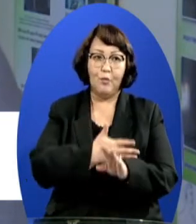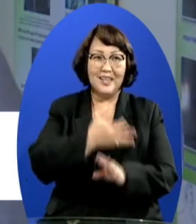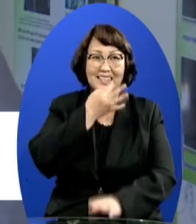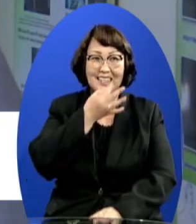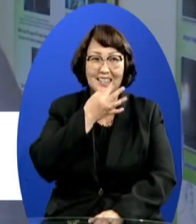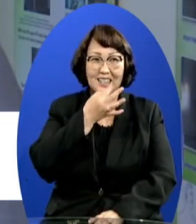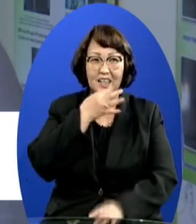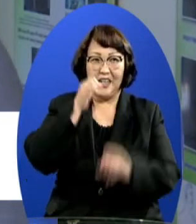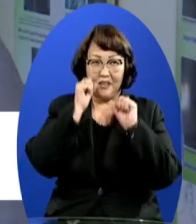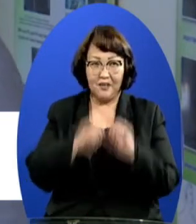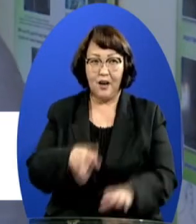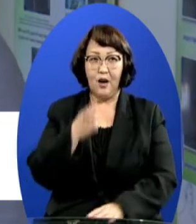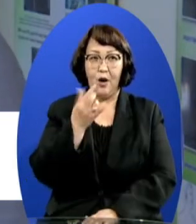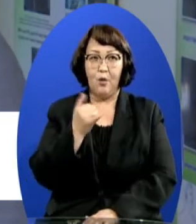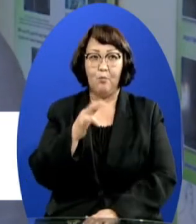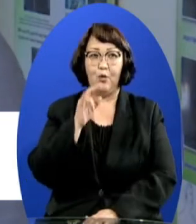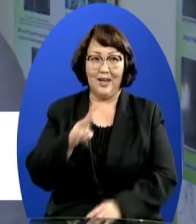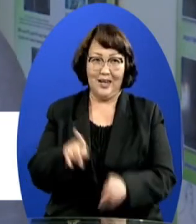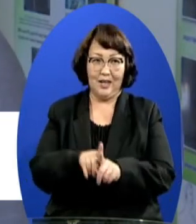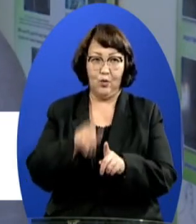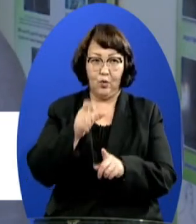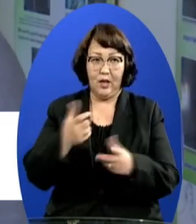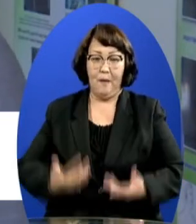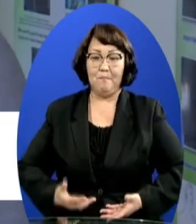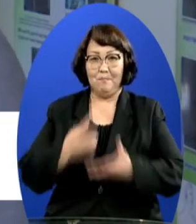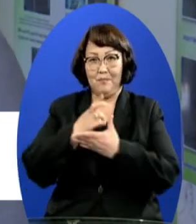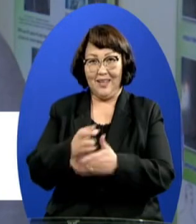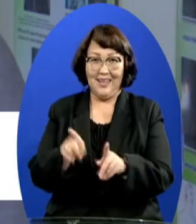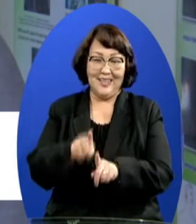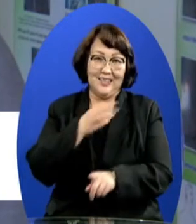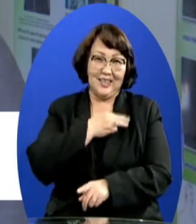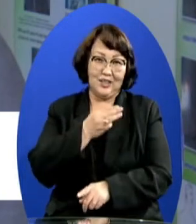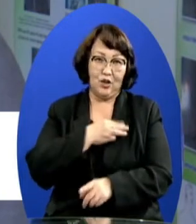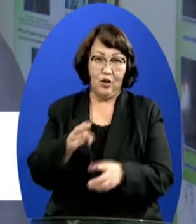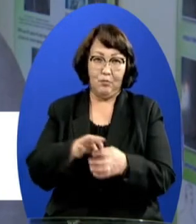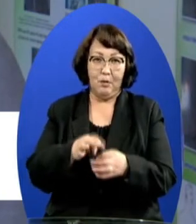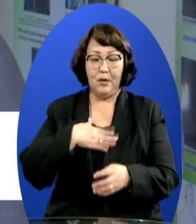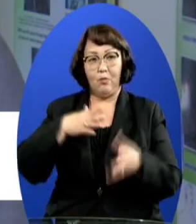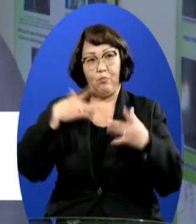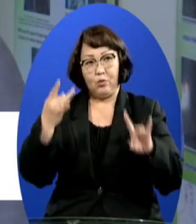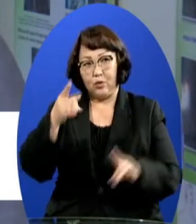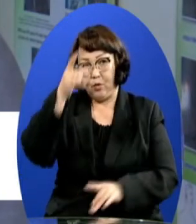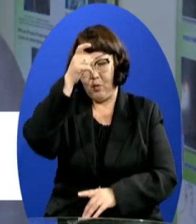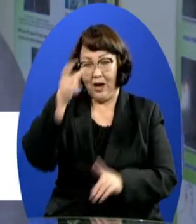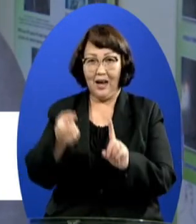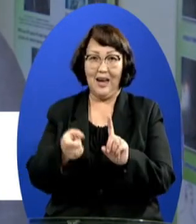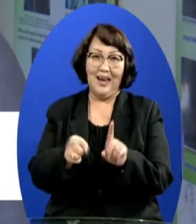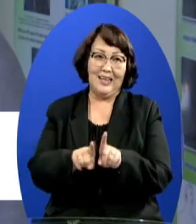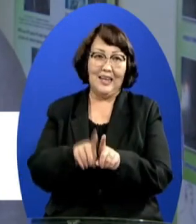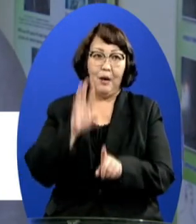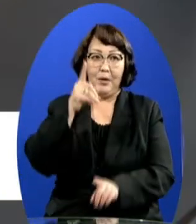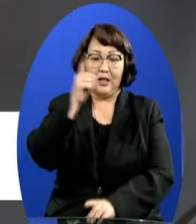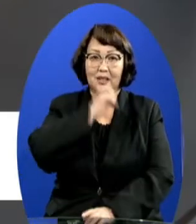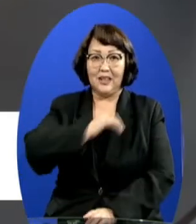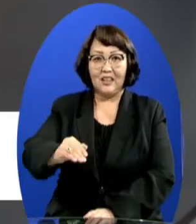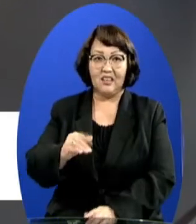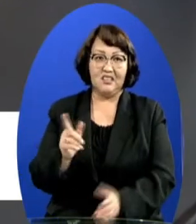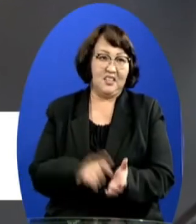буйн өвлгийндээ дүглэх хүнд амьдрал биелэх гэж явдаг. Шашин тааны талаас манай буддийн ухааны талаас ямар нэгэн татгалзах зүйлүүд ерөөсөй байдаггүй л